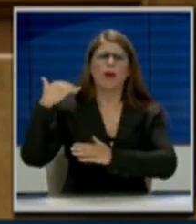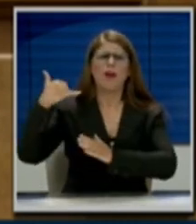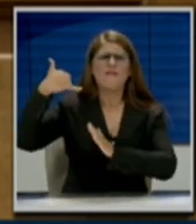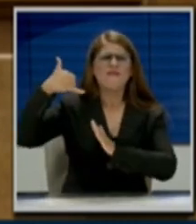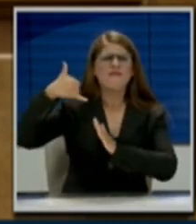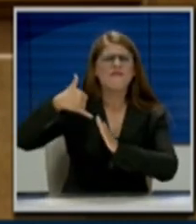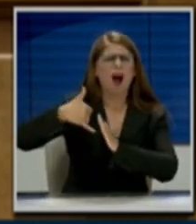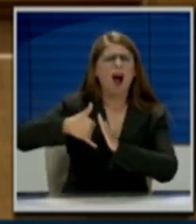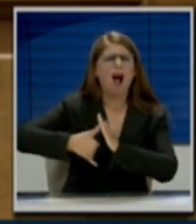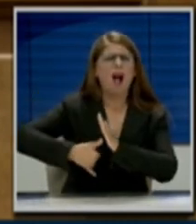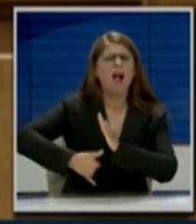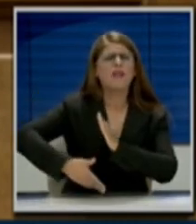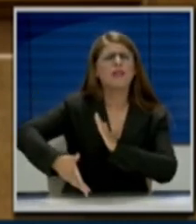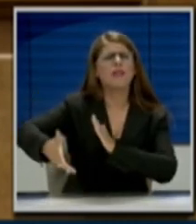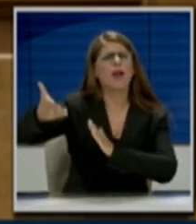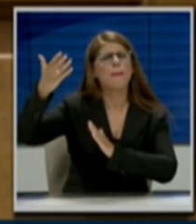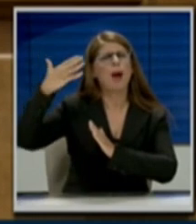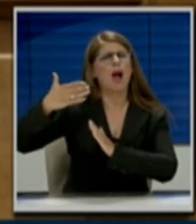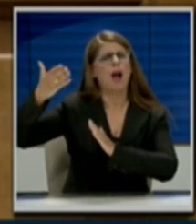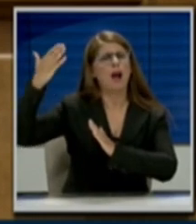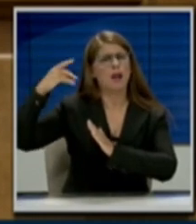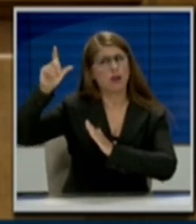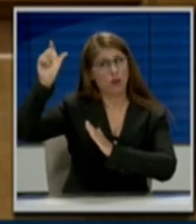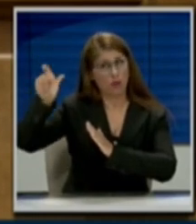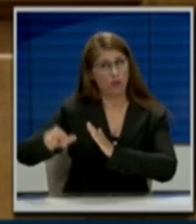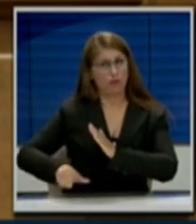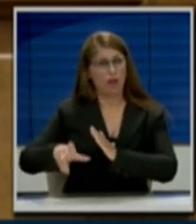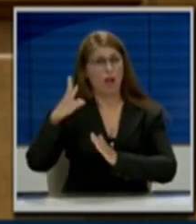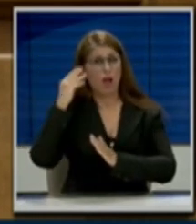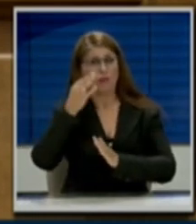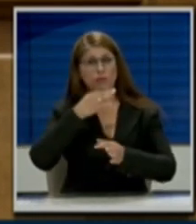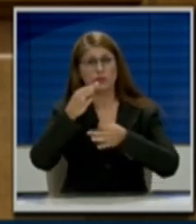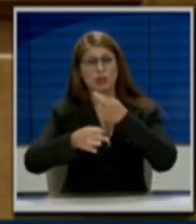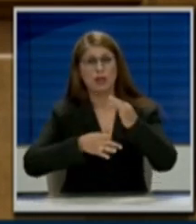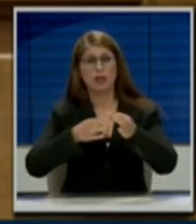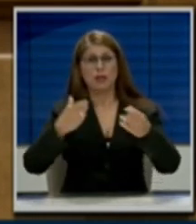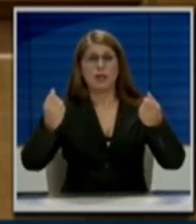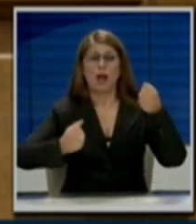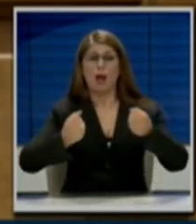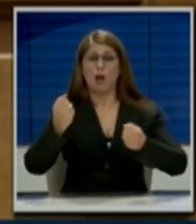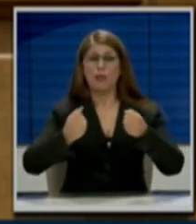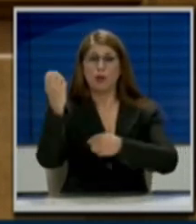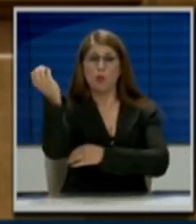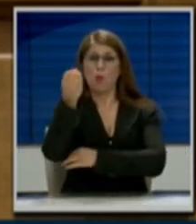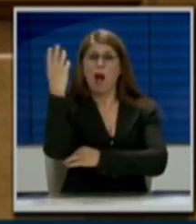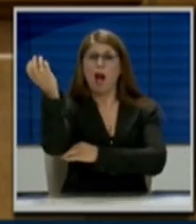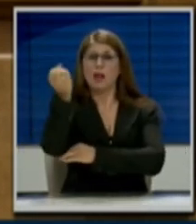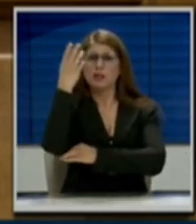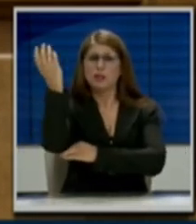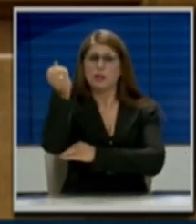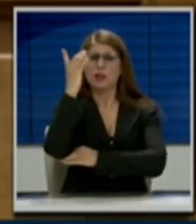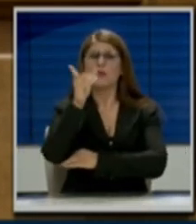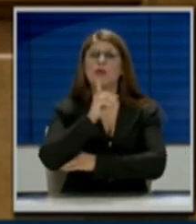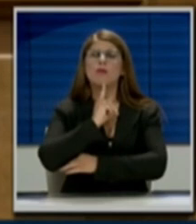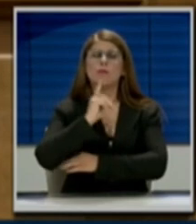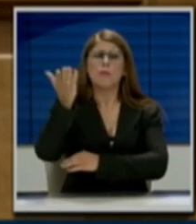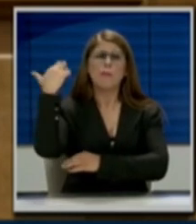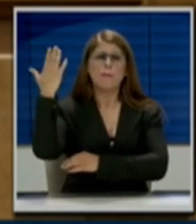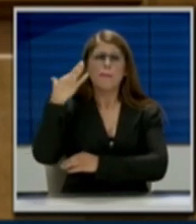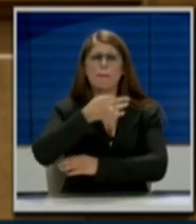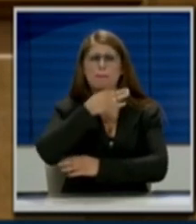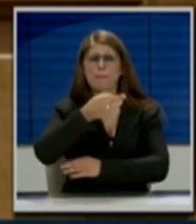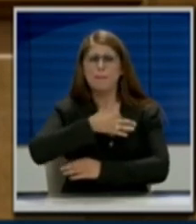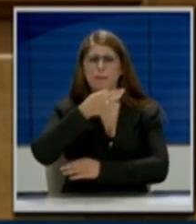βαθαίως παρελθόντος, που τον ακούσαμε να μιλά για τους οδηγούς των ασθενοφόρων όπως παλαιότερα